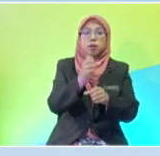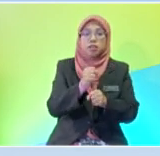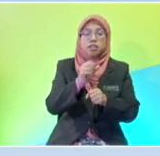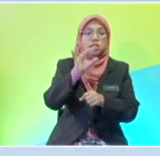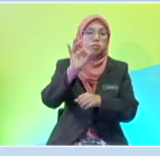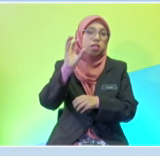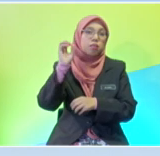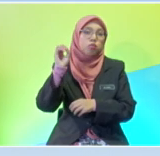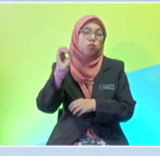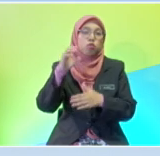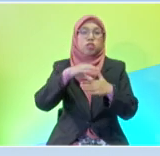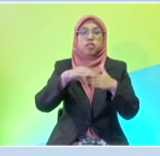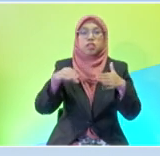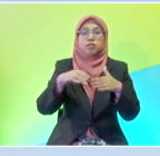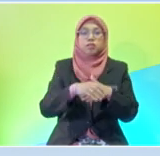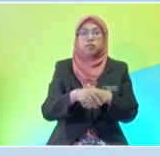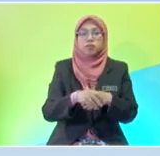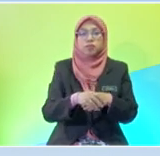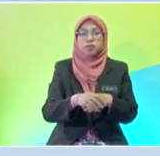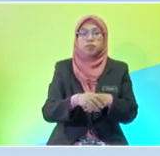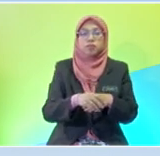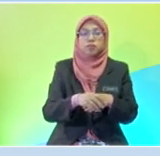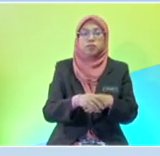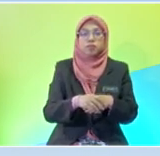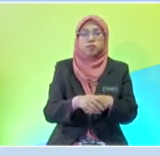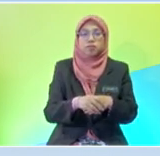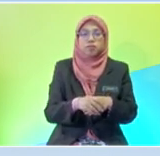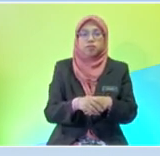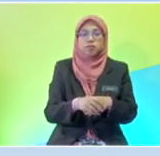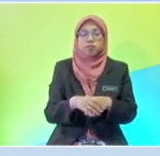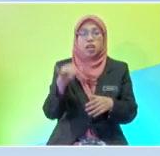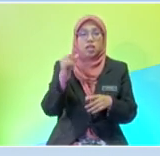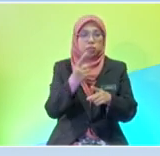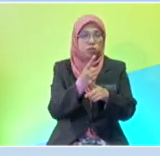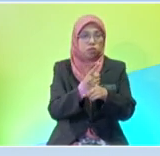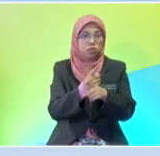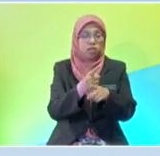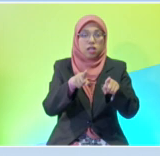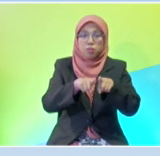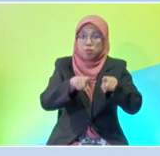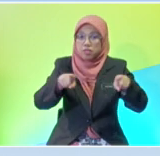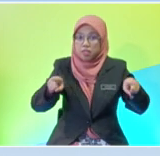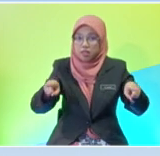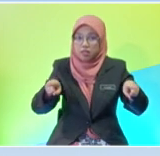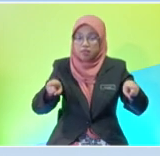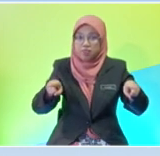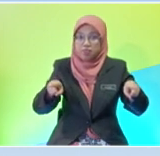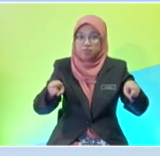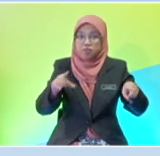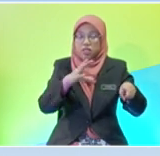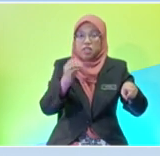230 salah 320 pun salah yang betul adalah perbedaannya 90